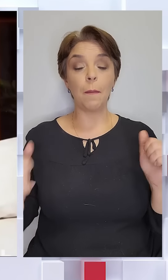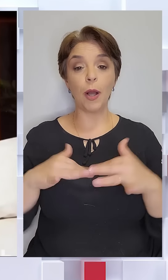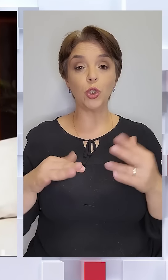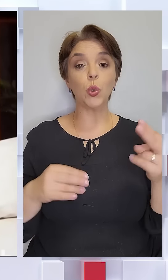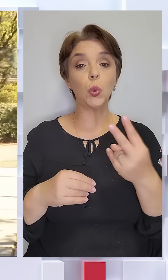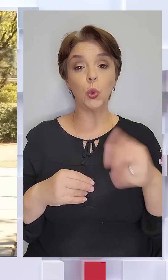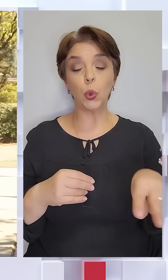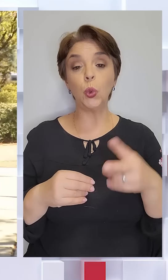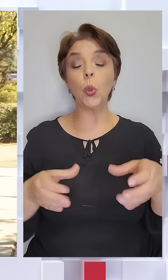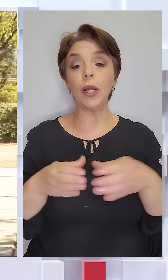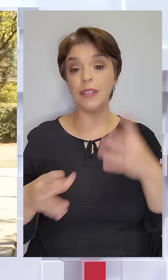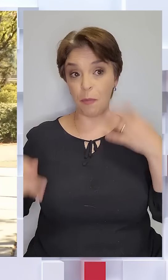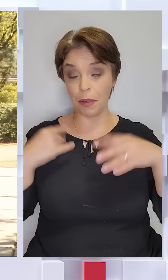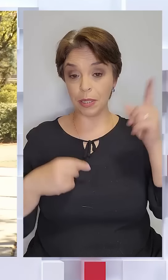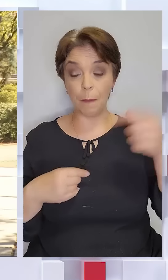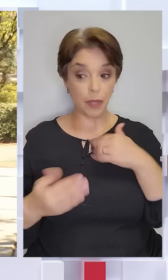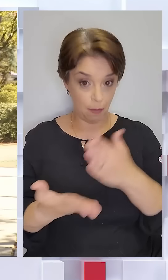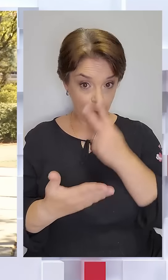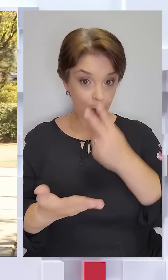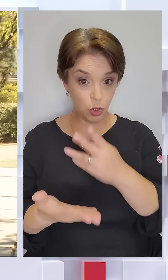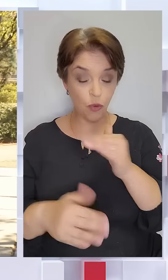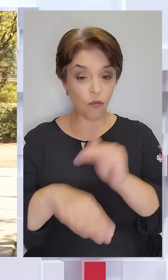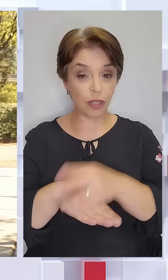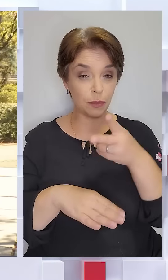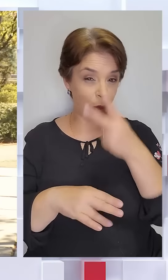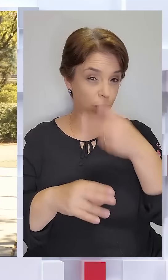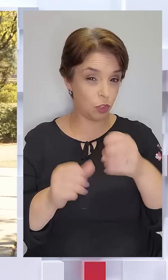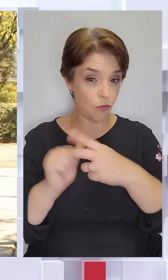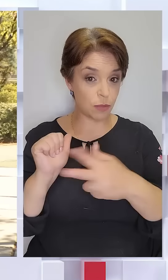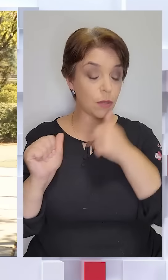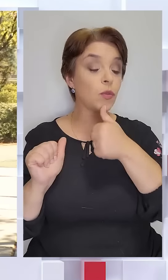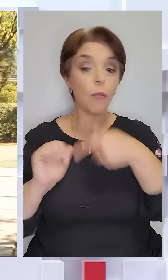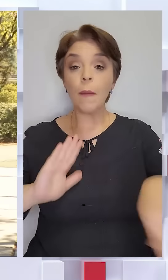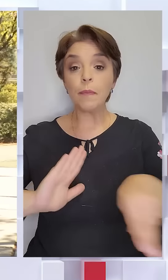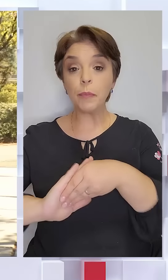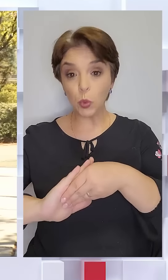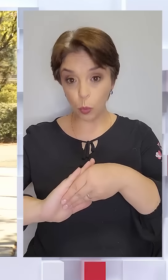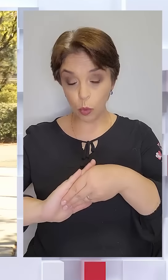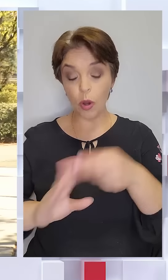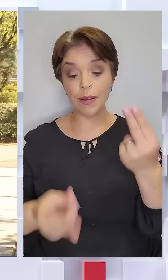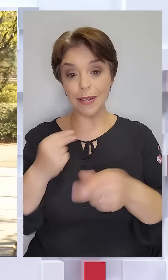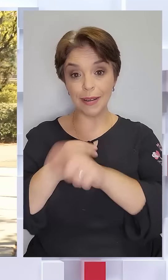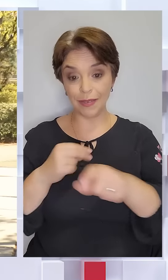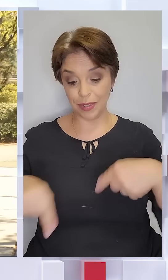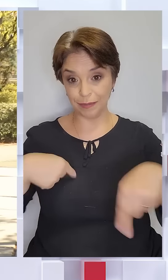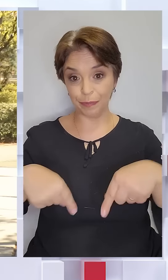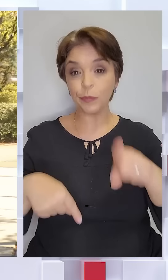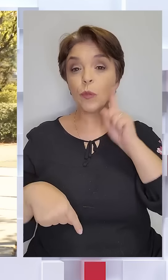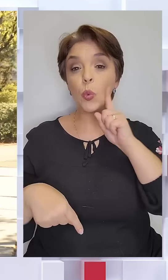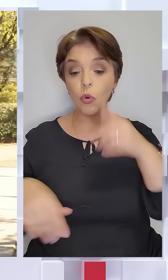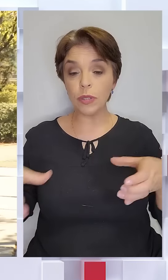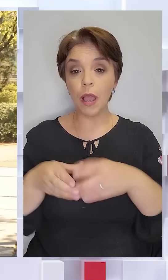чемпіонату Бразилії. Але ми ж бачимо факти. Ми бачимо 2018 рік, спроба підкупу гравців